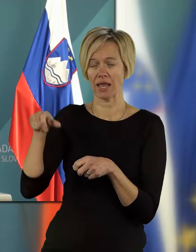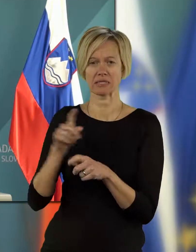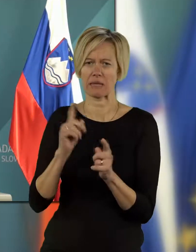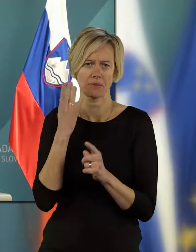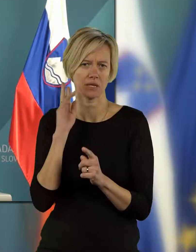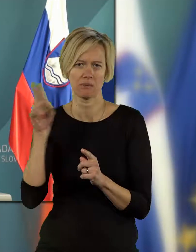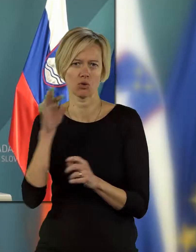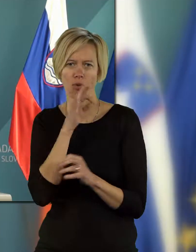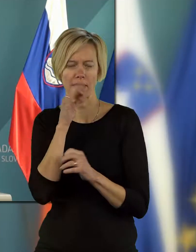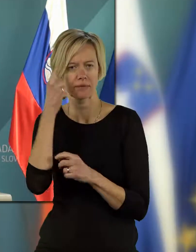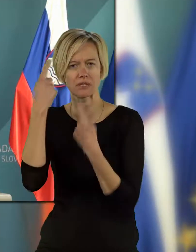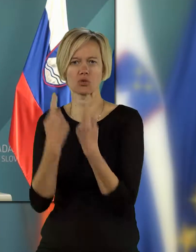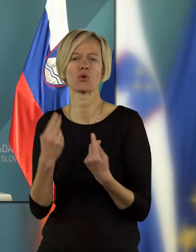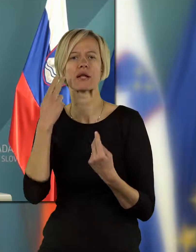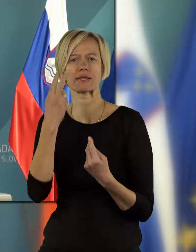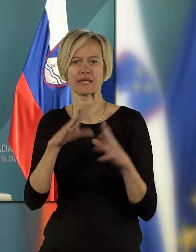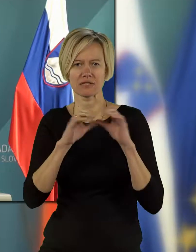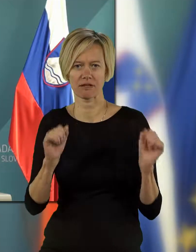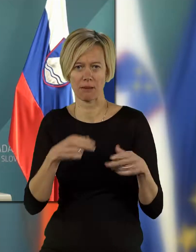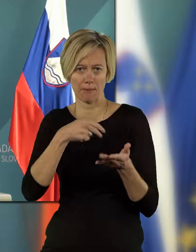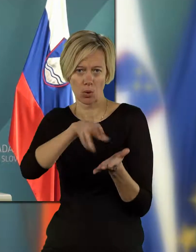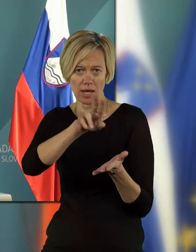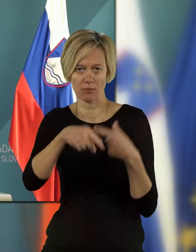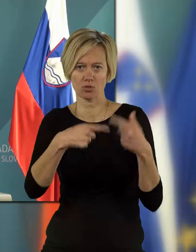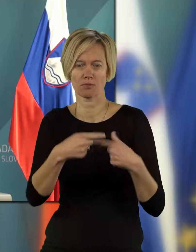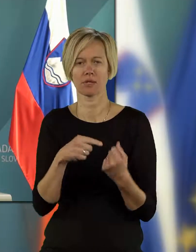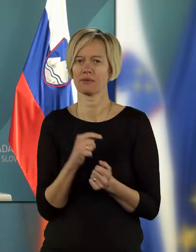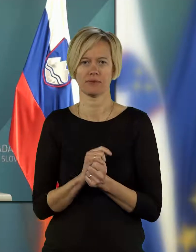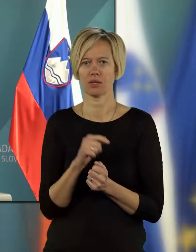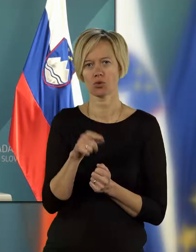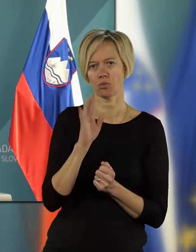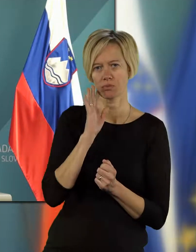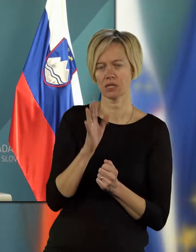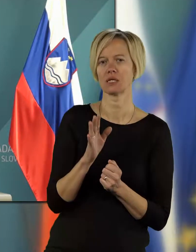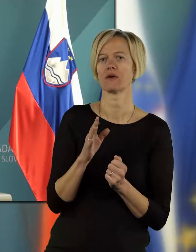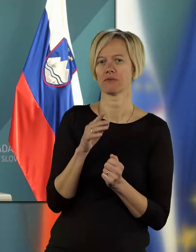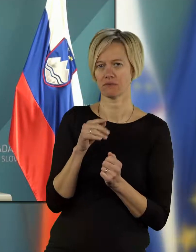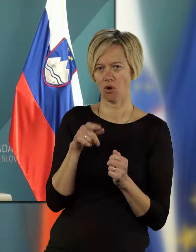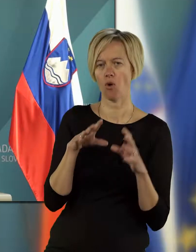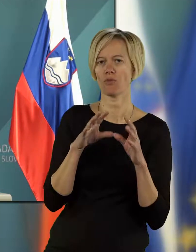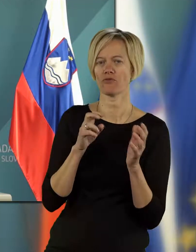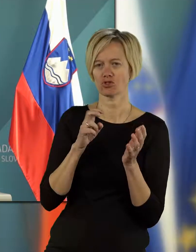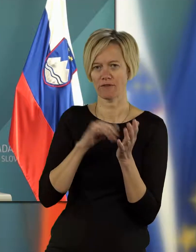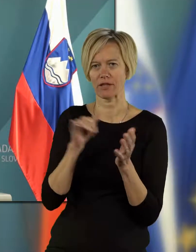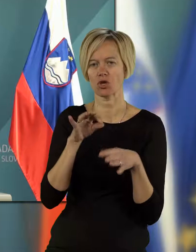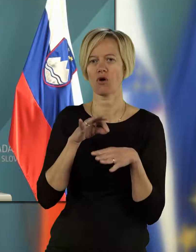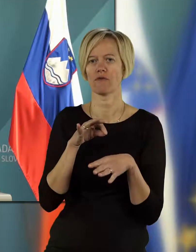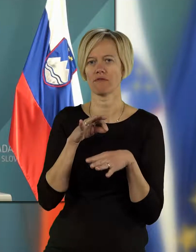nobenih pristojnosti v zvezi z izvedbo prodajnega postopka, tega bi še vedno v imenu in za račun države